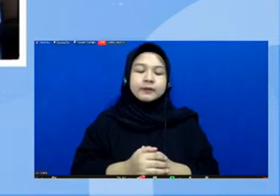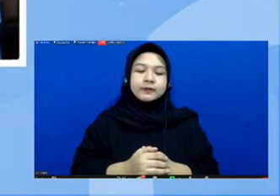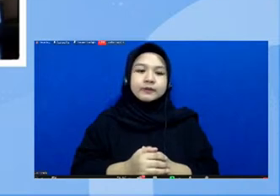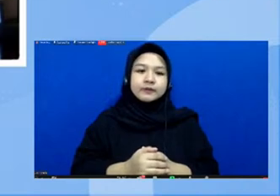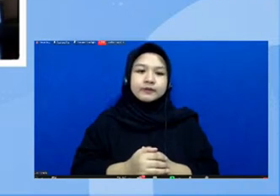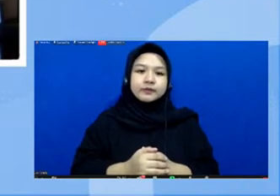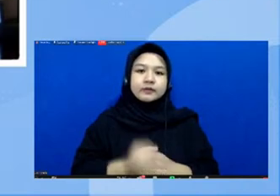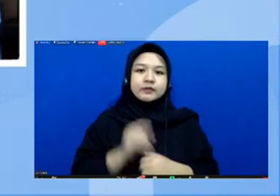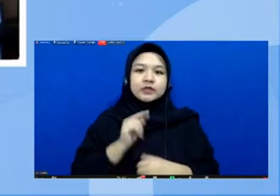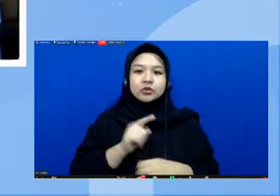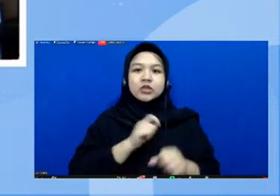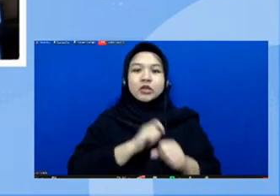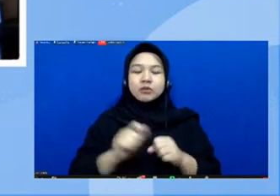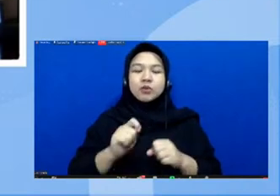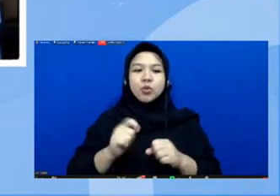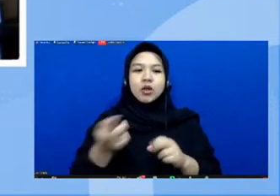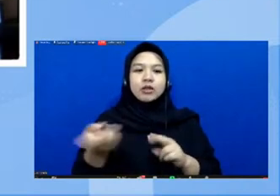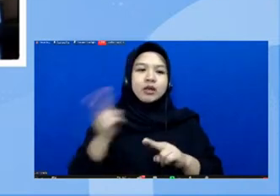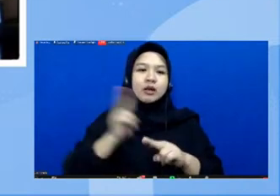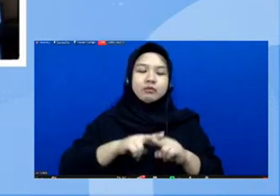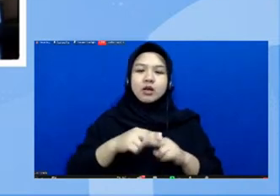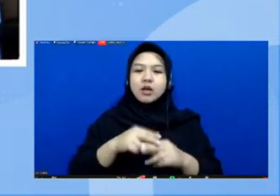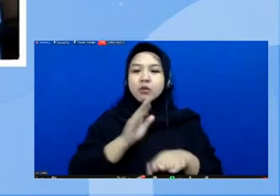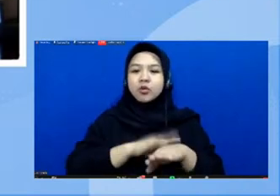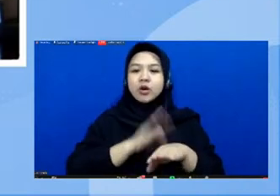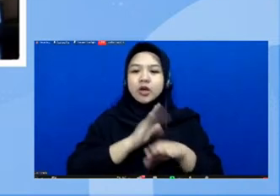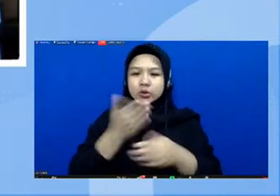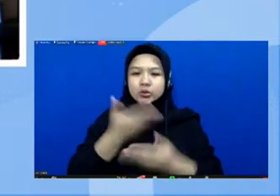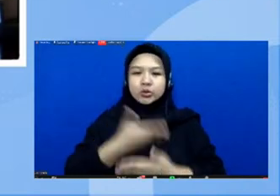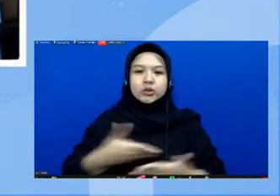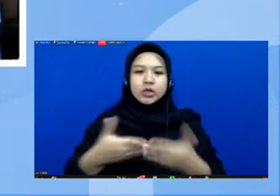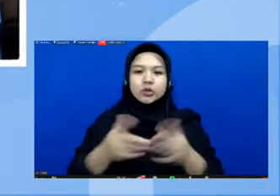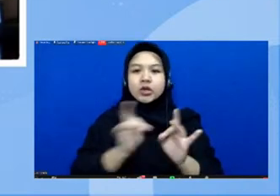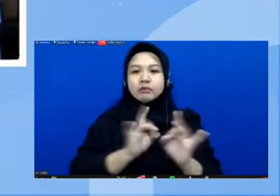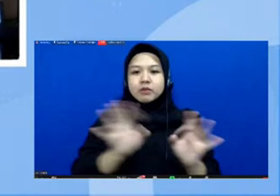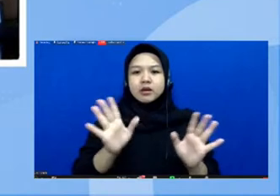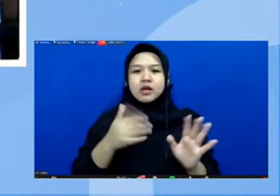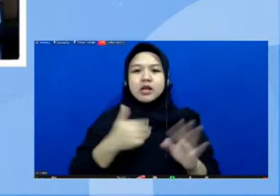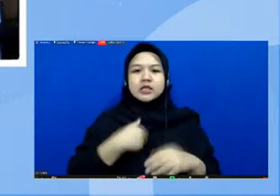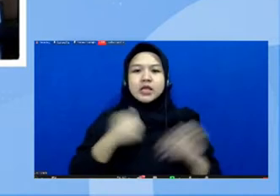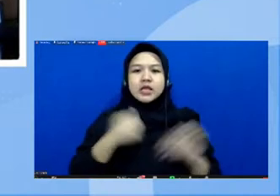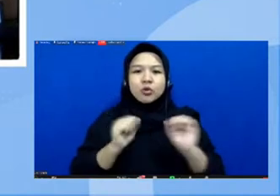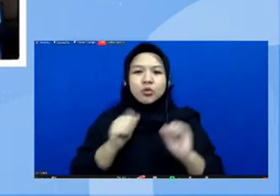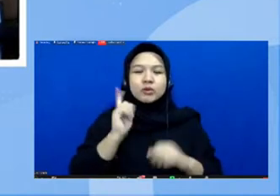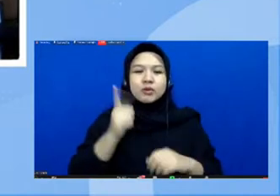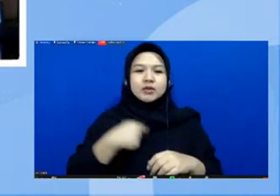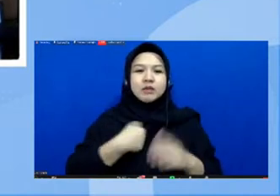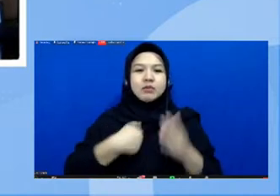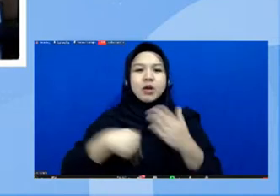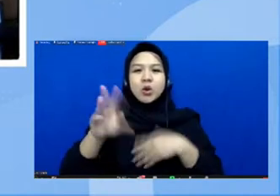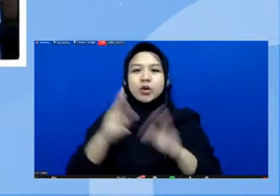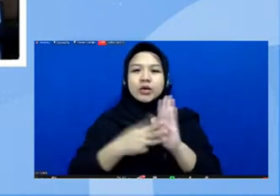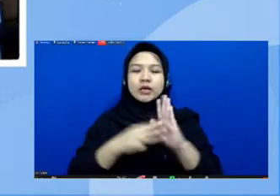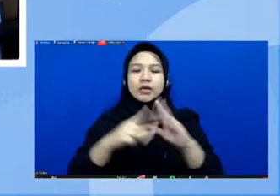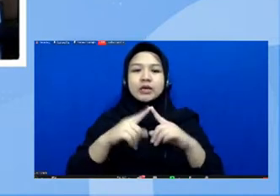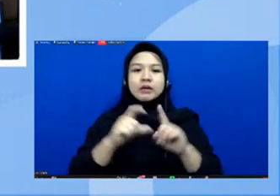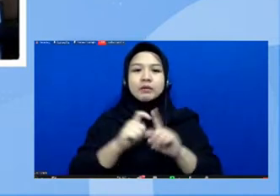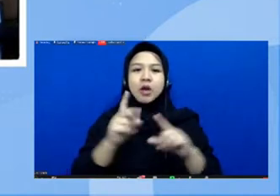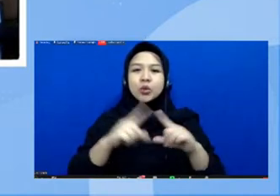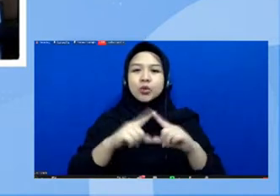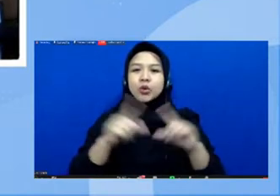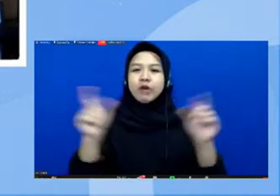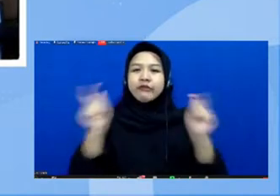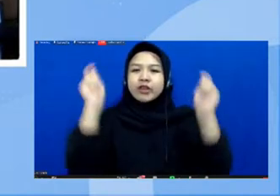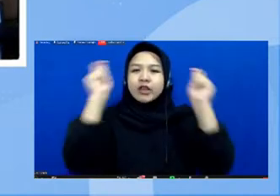yang membuat kompleksitas sosiokulturalnya jadi berbeda. Saya kenapa buru-buru? Karena habis ini saya mau ke Madura. Lagi viral di sana